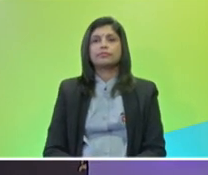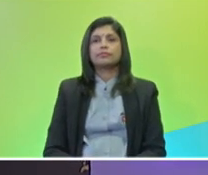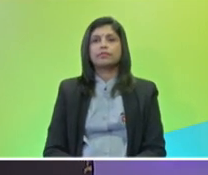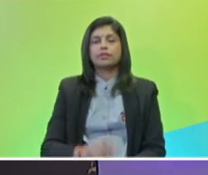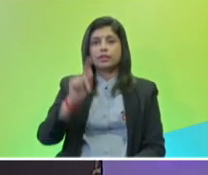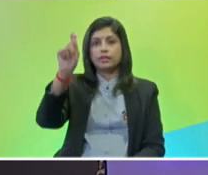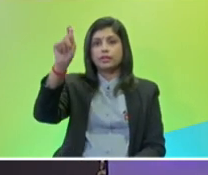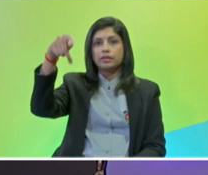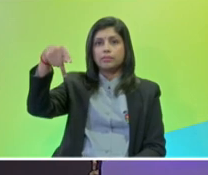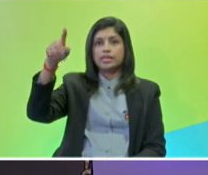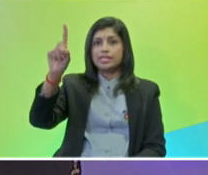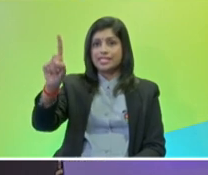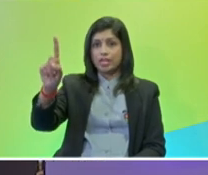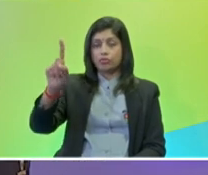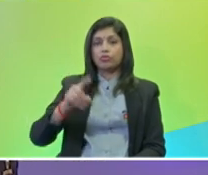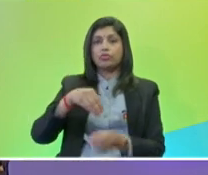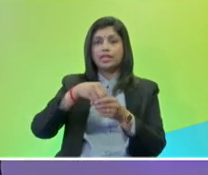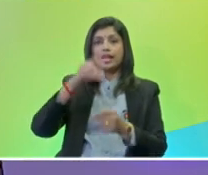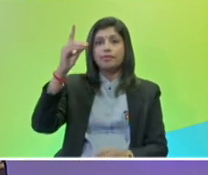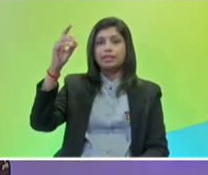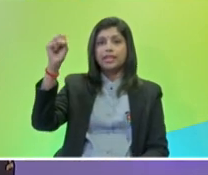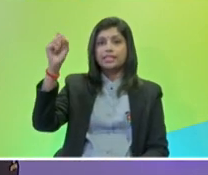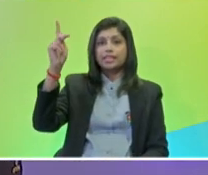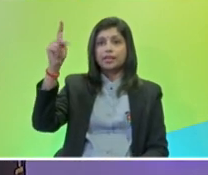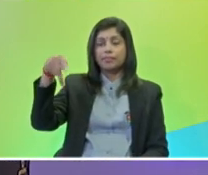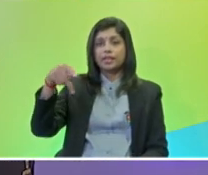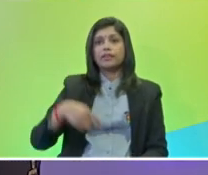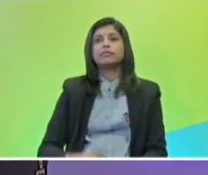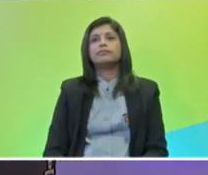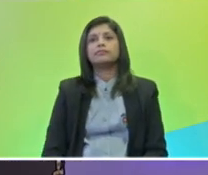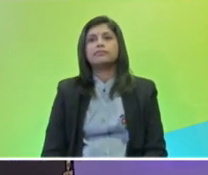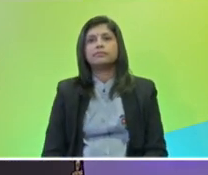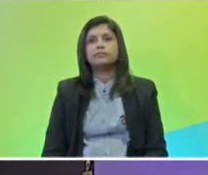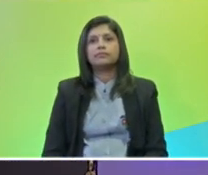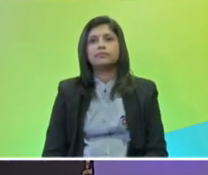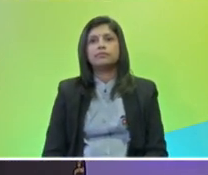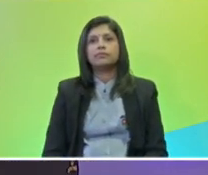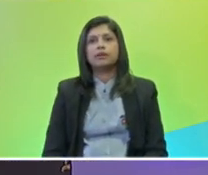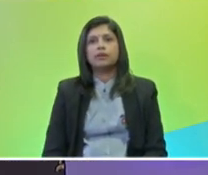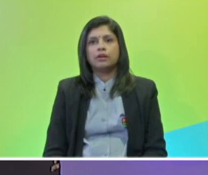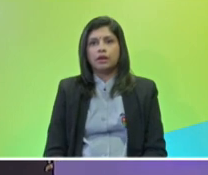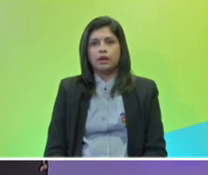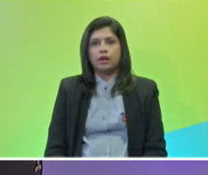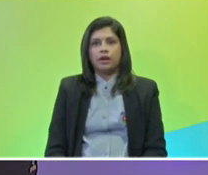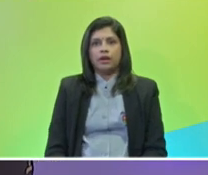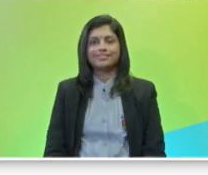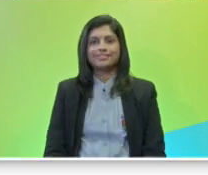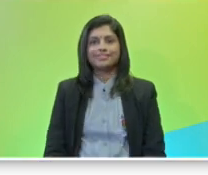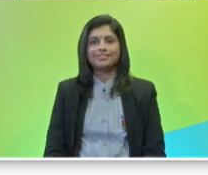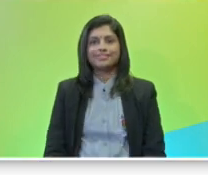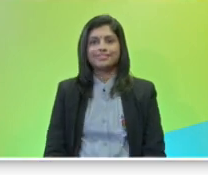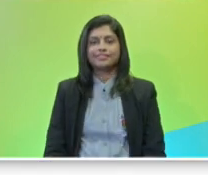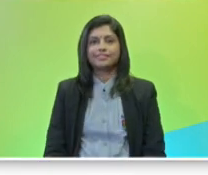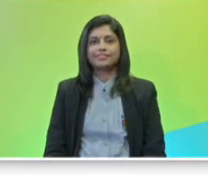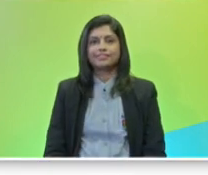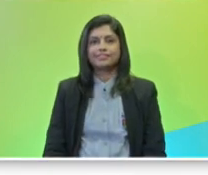dalam kita tengok arah berinformasi Oke video ini untuk